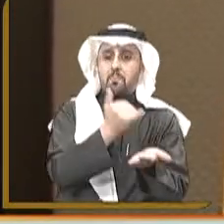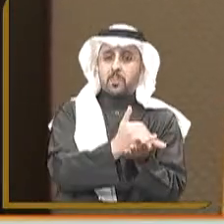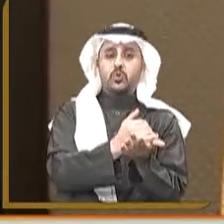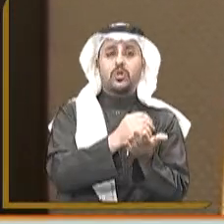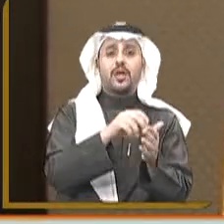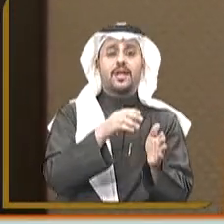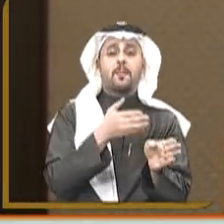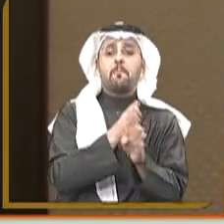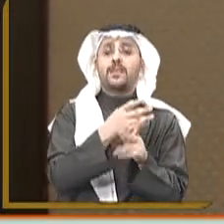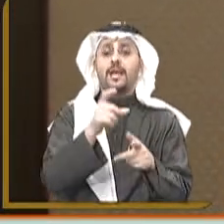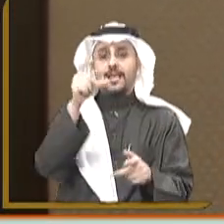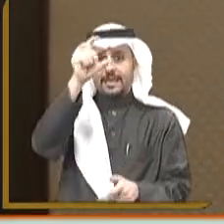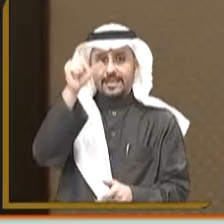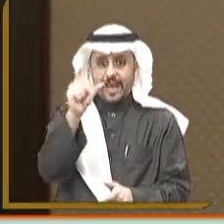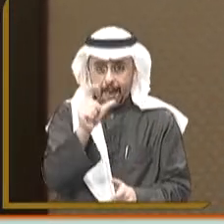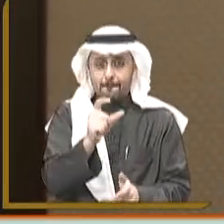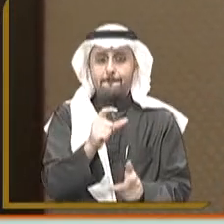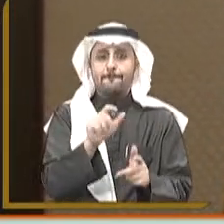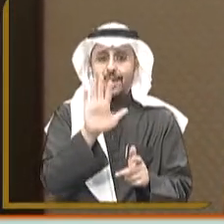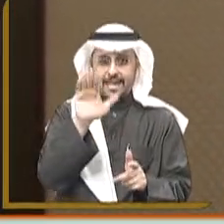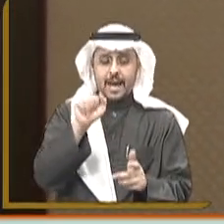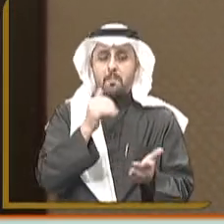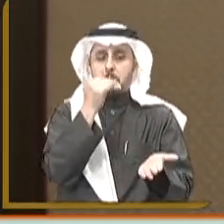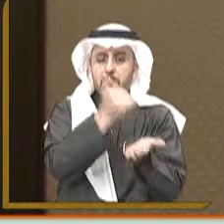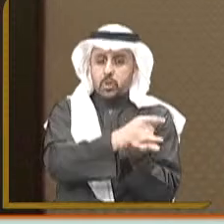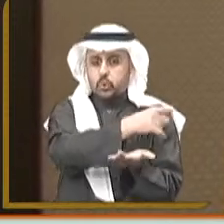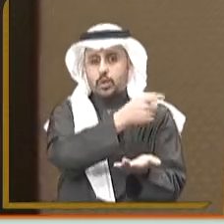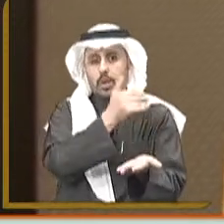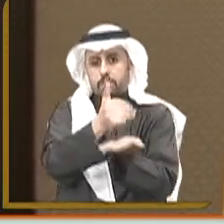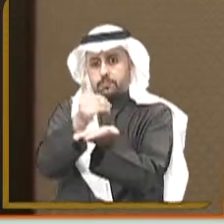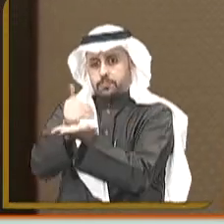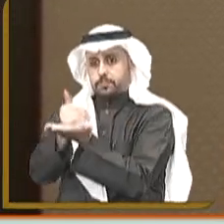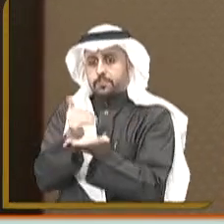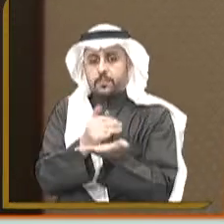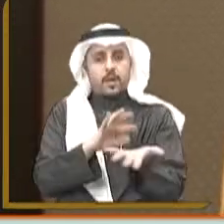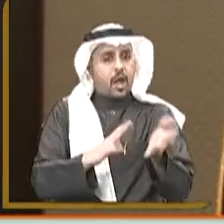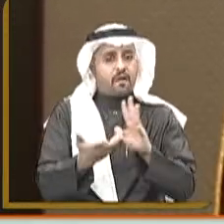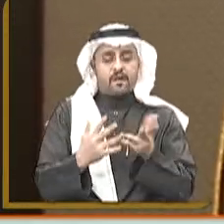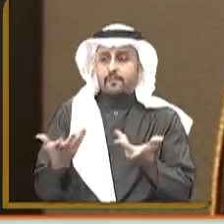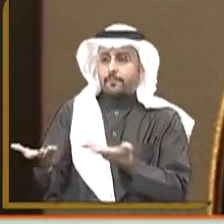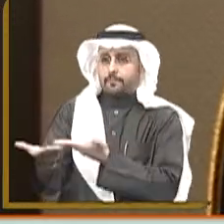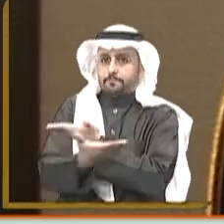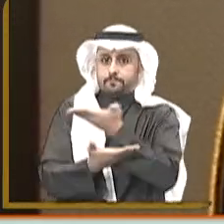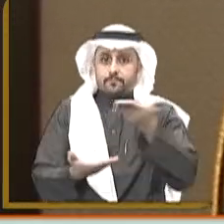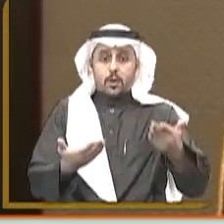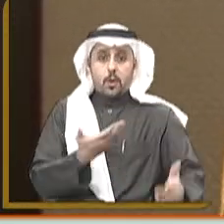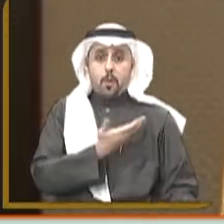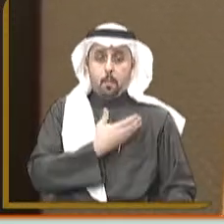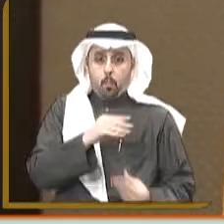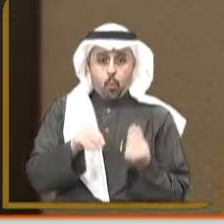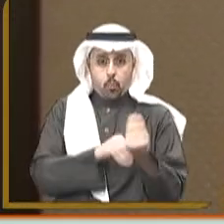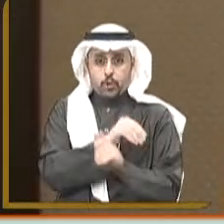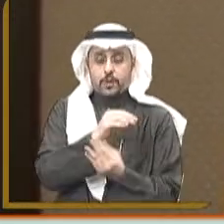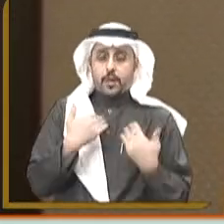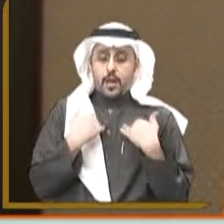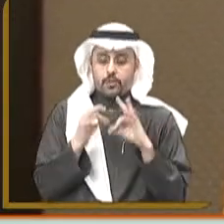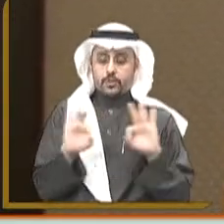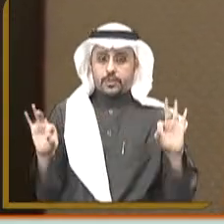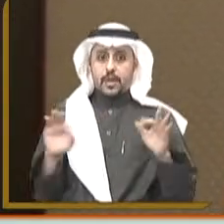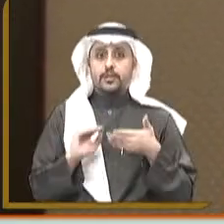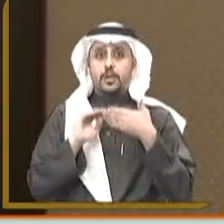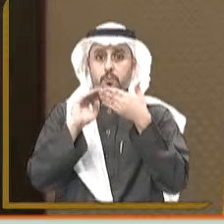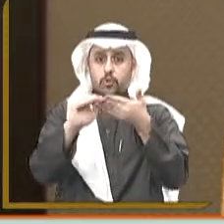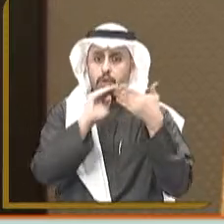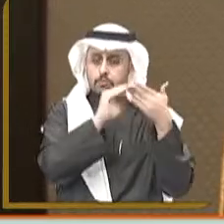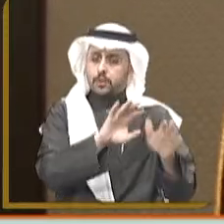السياحة، وذكرنا بترحيبنا بجميع المعتمرين من تركيا وتقديم جميع التسهيلات لهم وتطوير